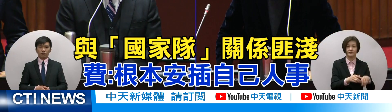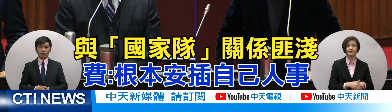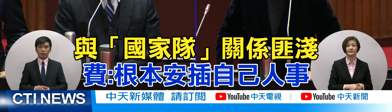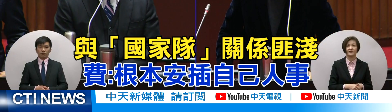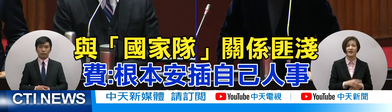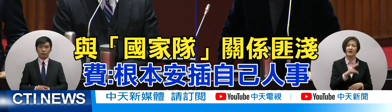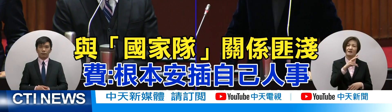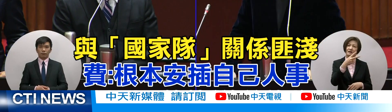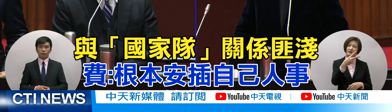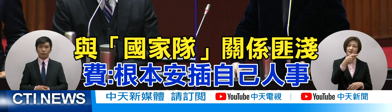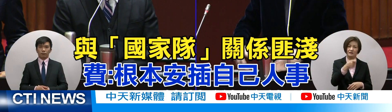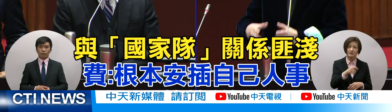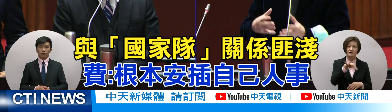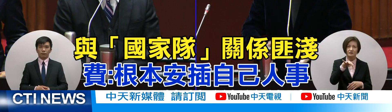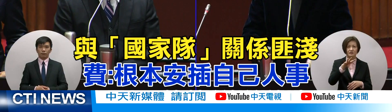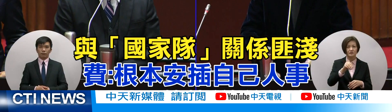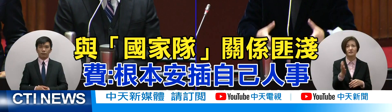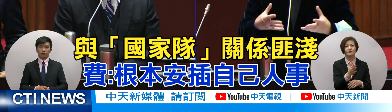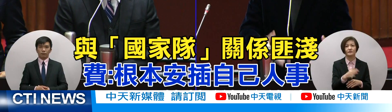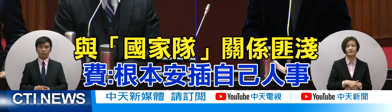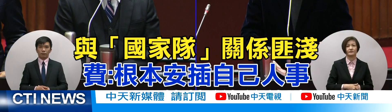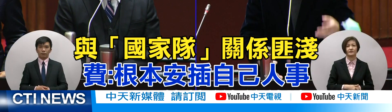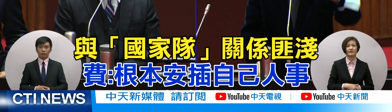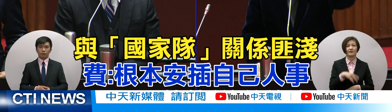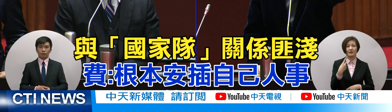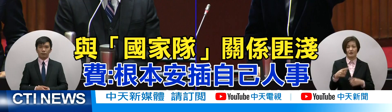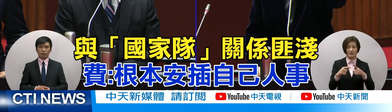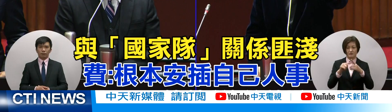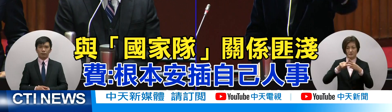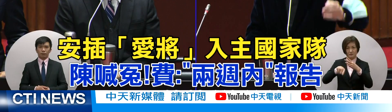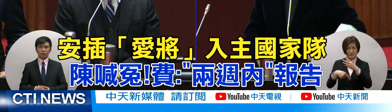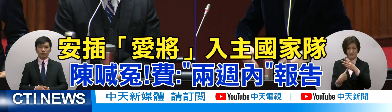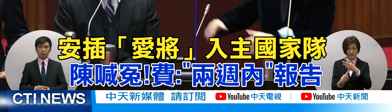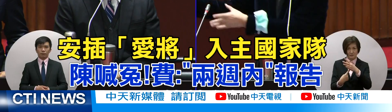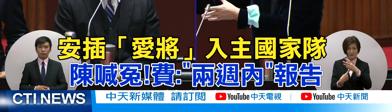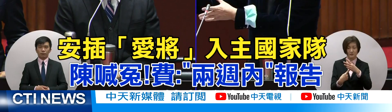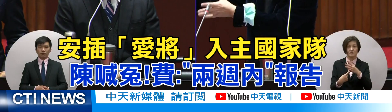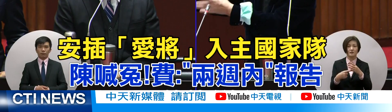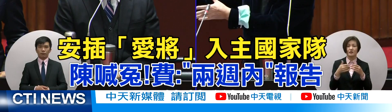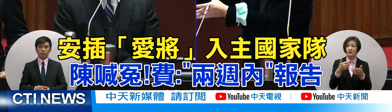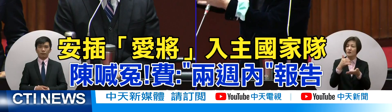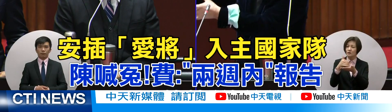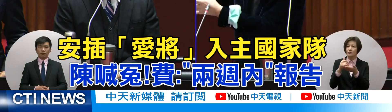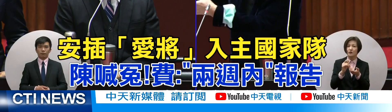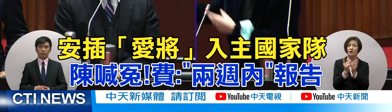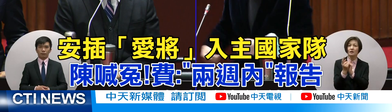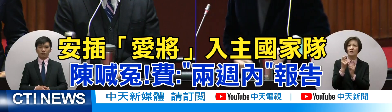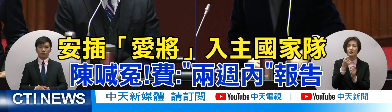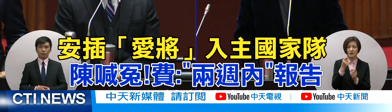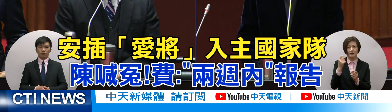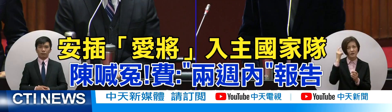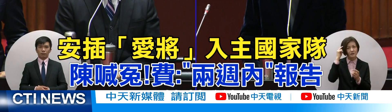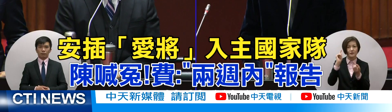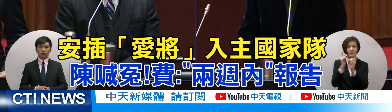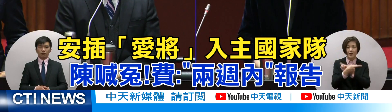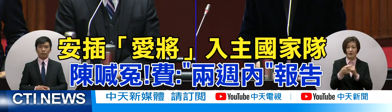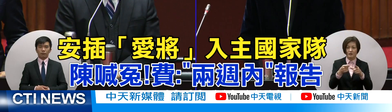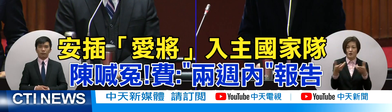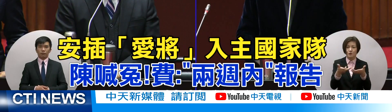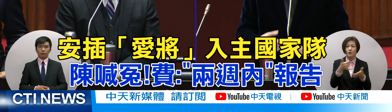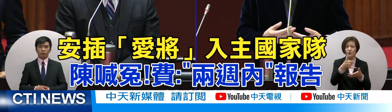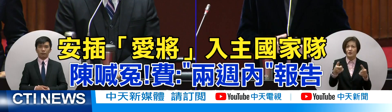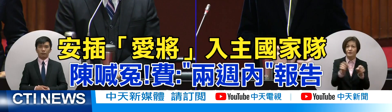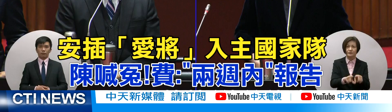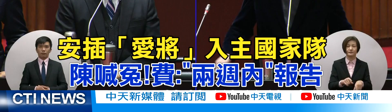了，2亿4000万。这个人是公务员，是他的爱将派出去的，薪水比公务员多很多。然后